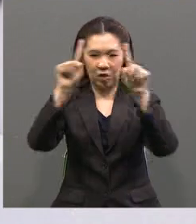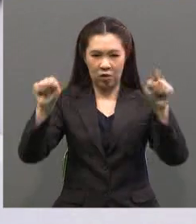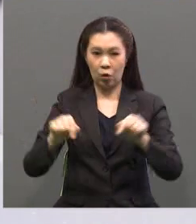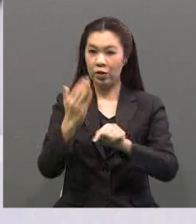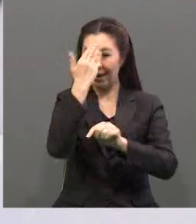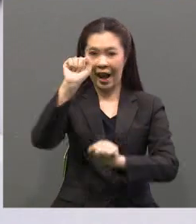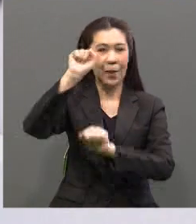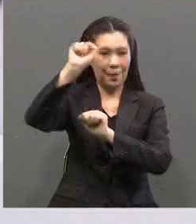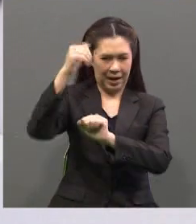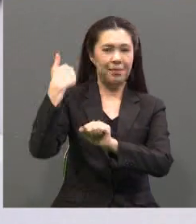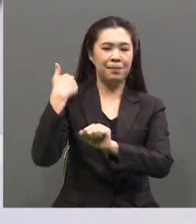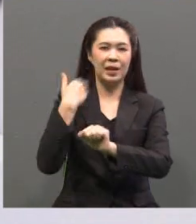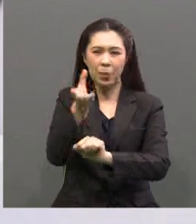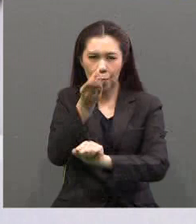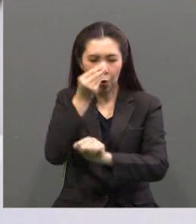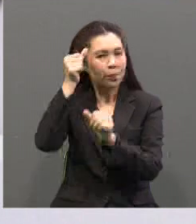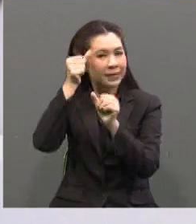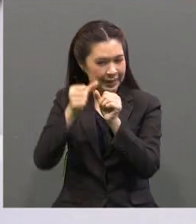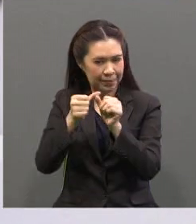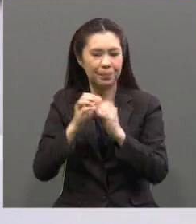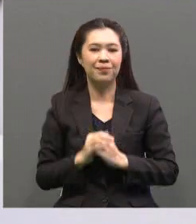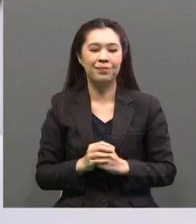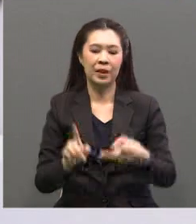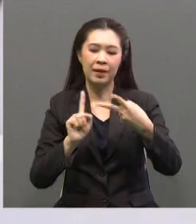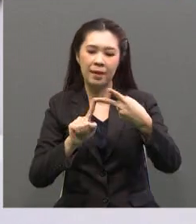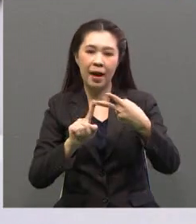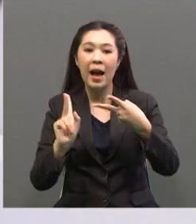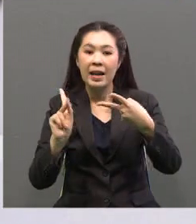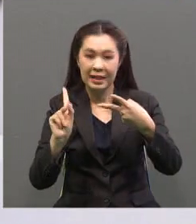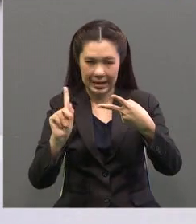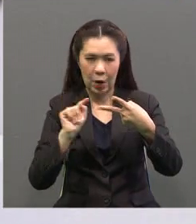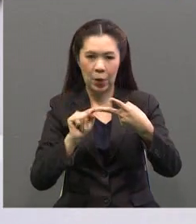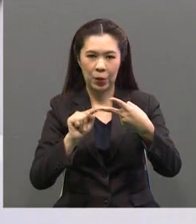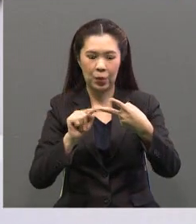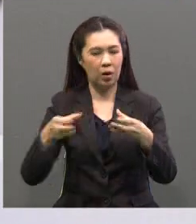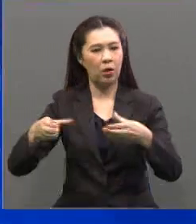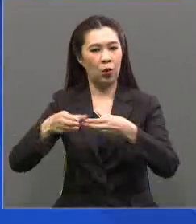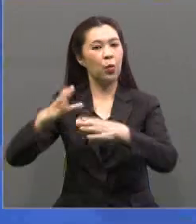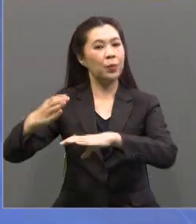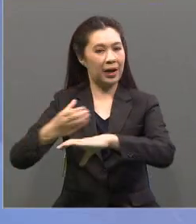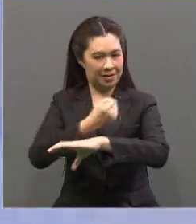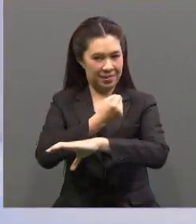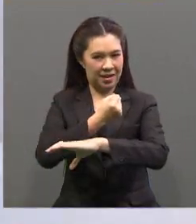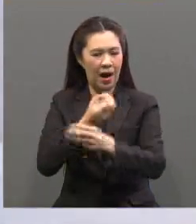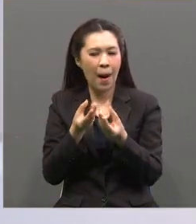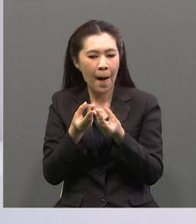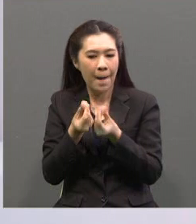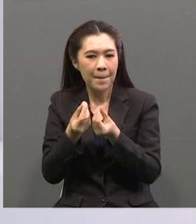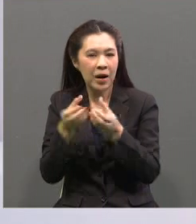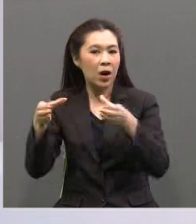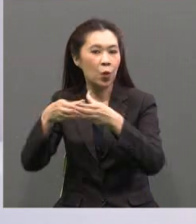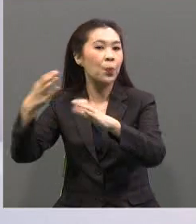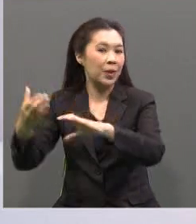ที่จะเข้าคูหาไปเลือกตั้งครับส่วนบัตรสีเขียวคุณผู้ชมครับใช้สำหรับเลือกพักนะฮะก็คือเลือกเบอร์ภาคการเมือง